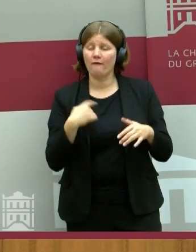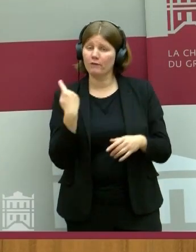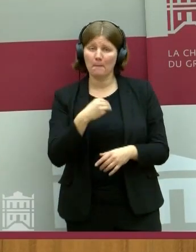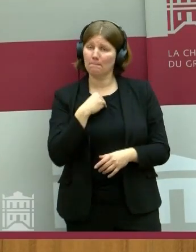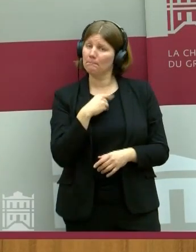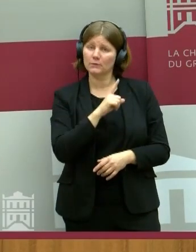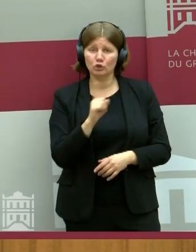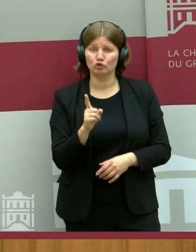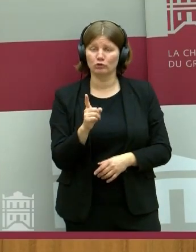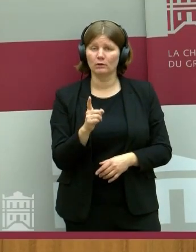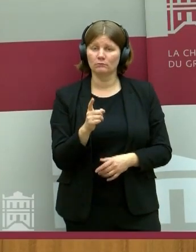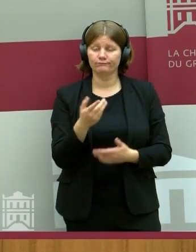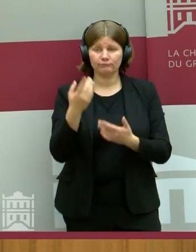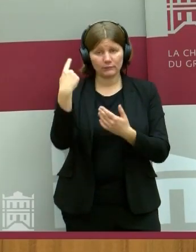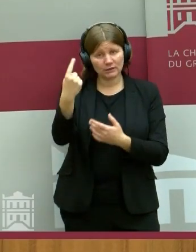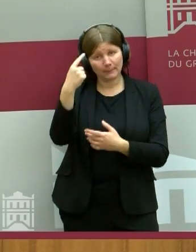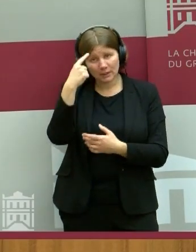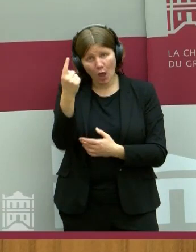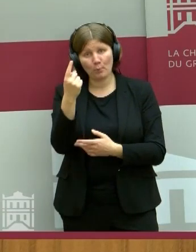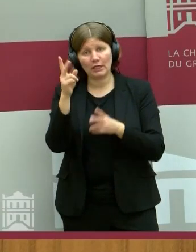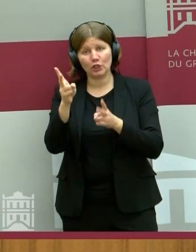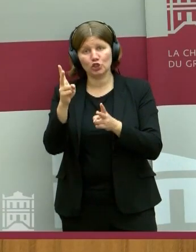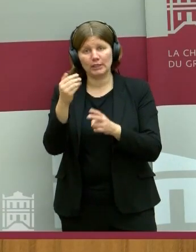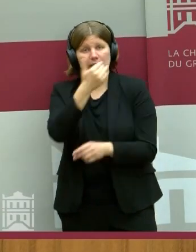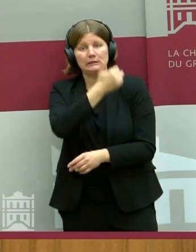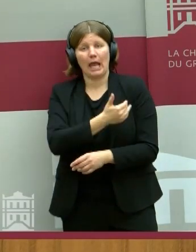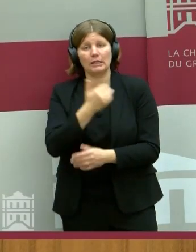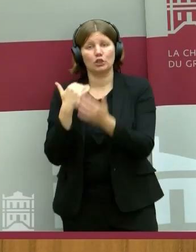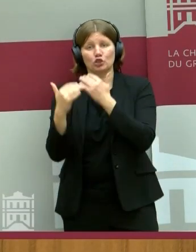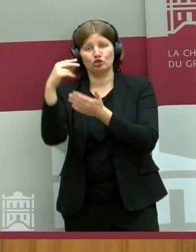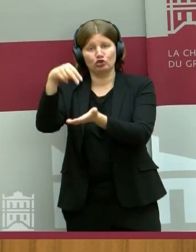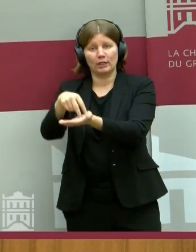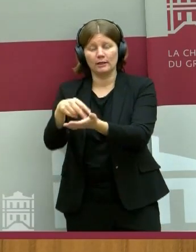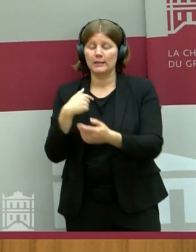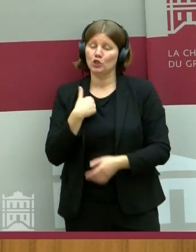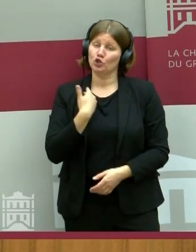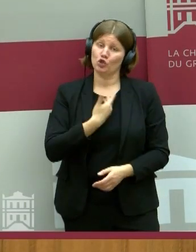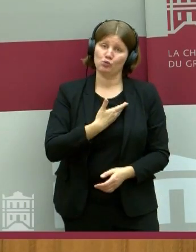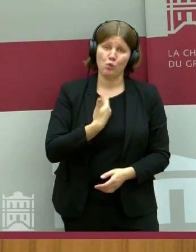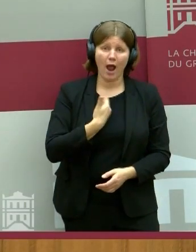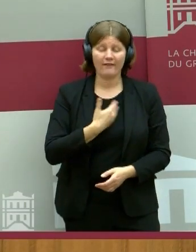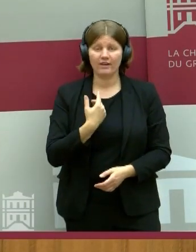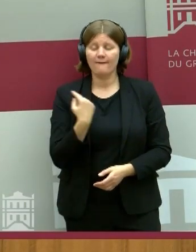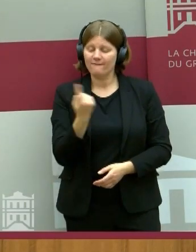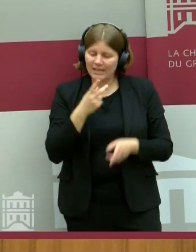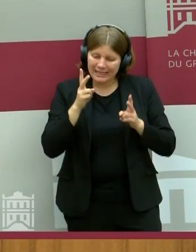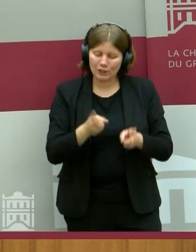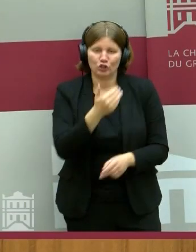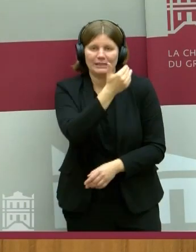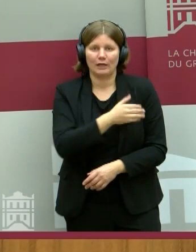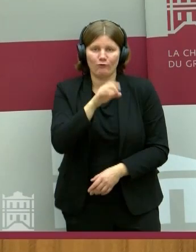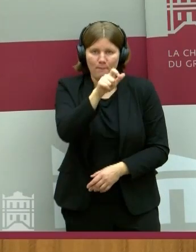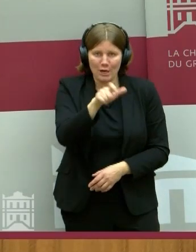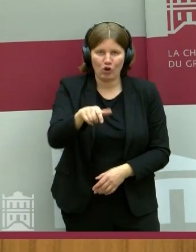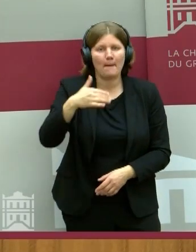einfach, die steht auf der richtiger Seite von der Geschichte, ich bezweifle das, wir stehen auf der richtigen Seite von der Menschlichkeit und das ist mein